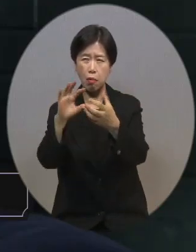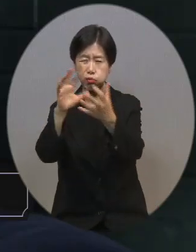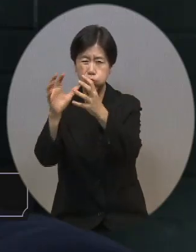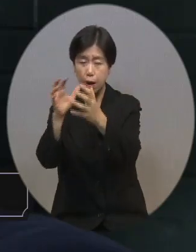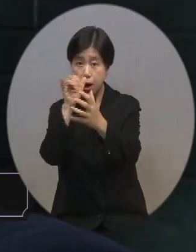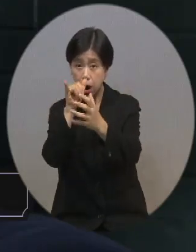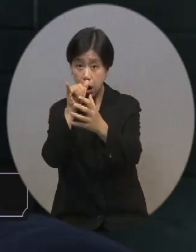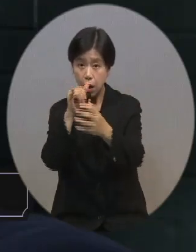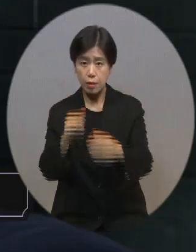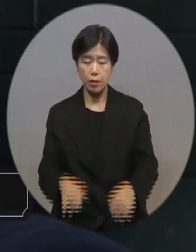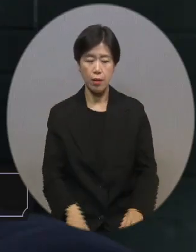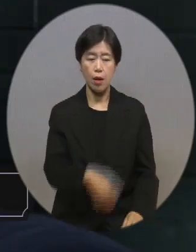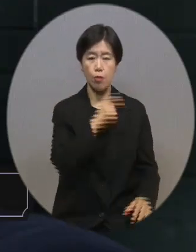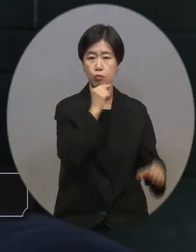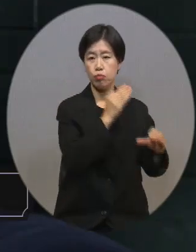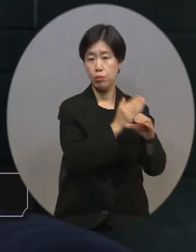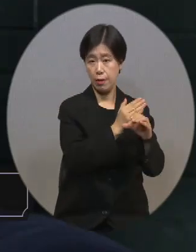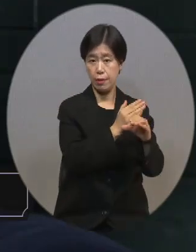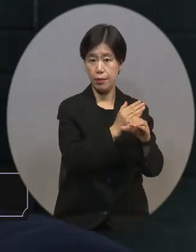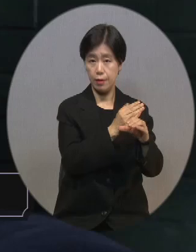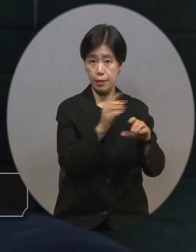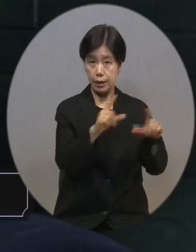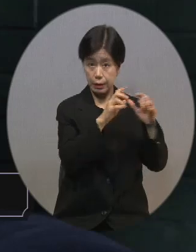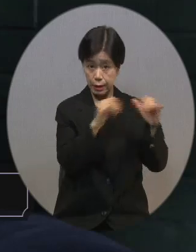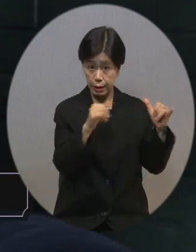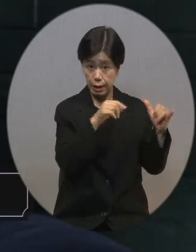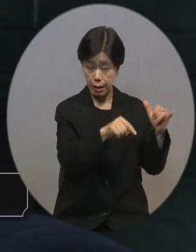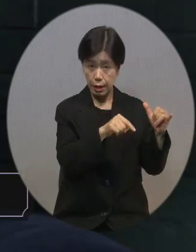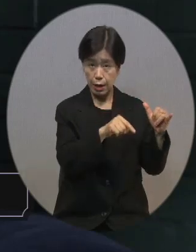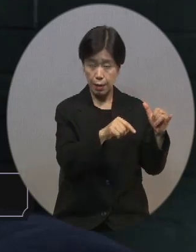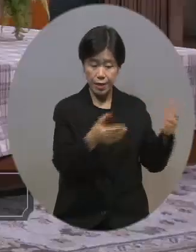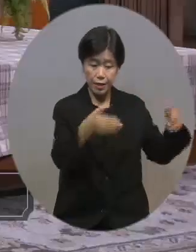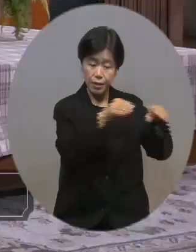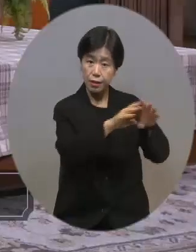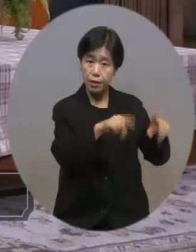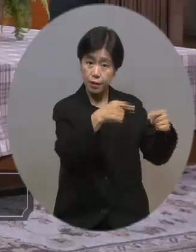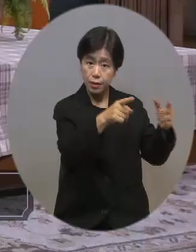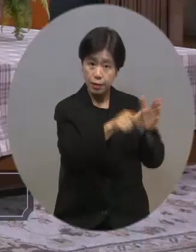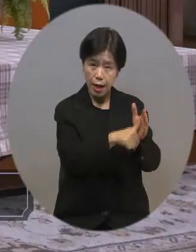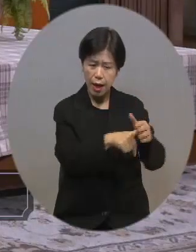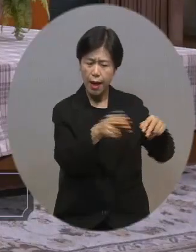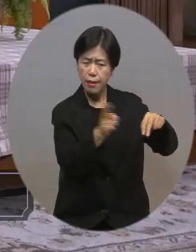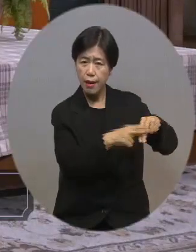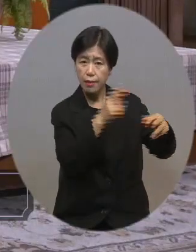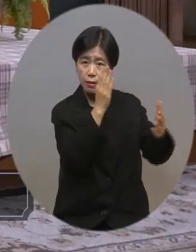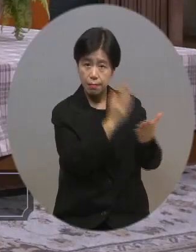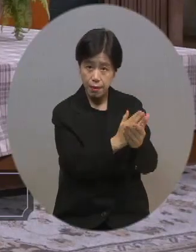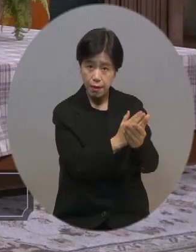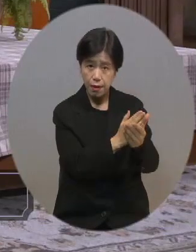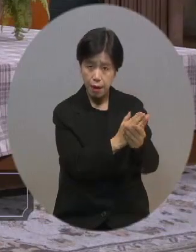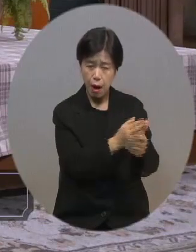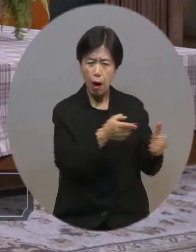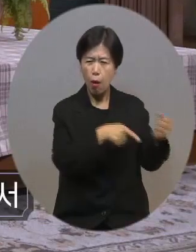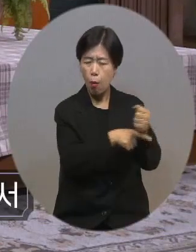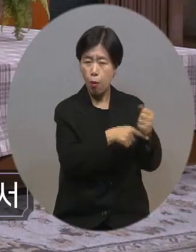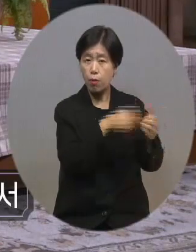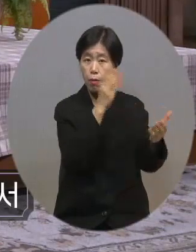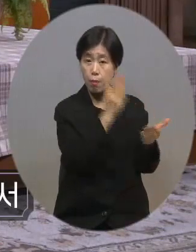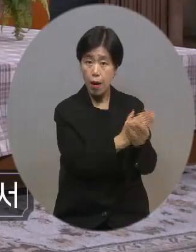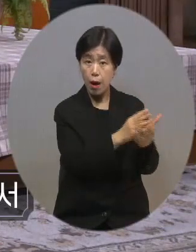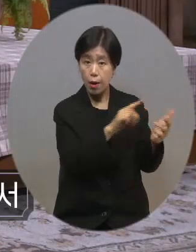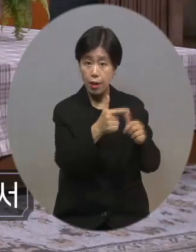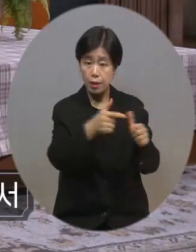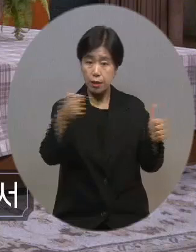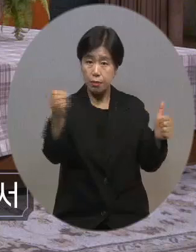주민들이 뭐 시설에 들어오면 때리지 말라, 고문하지 말라라는 방침을 받았다라는 거를